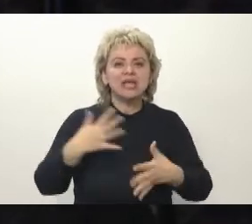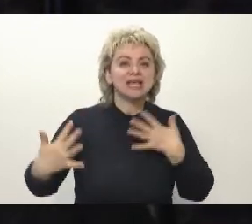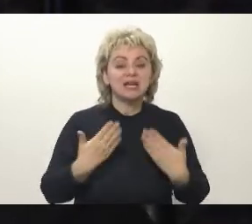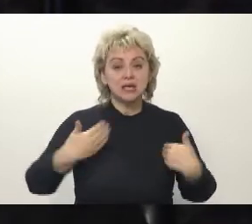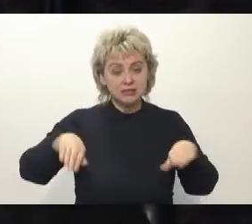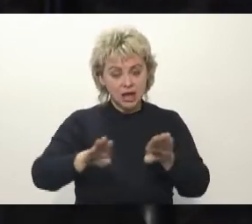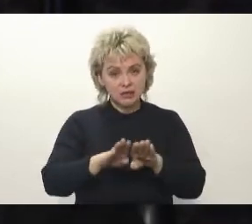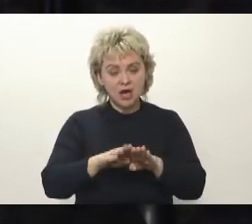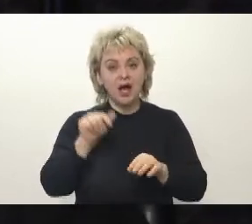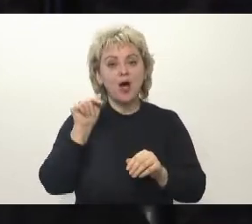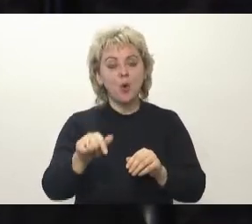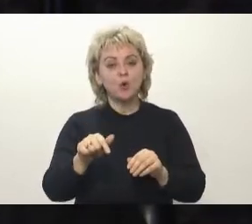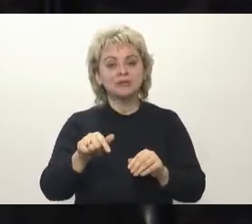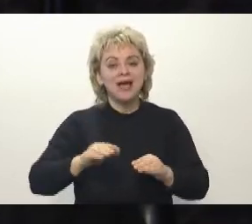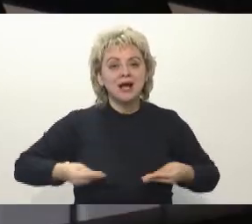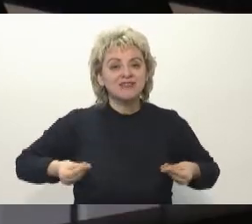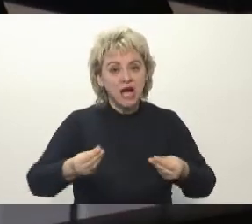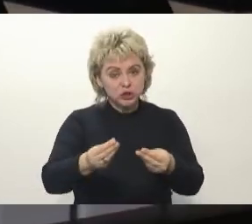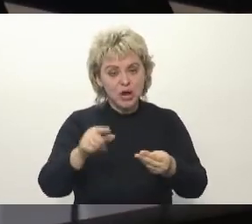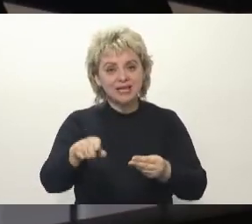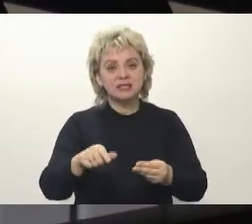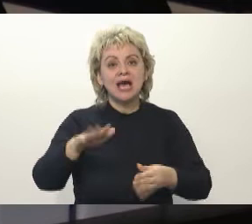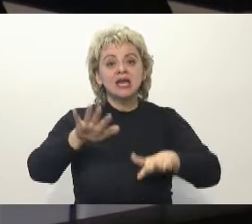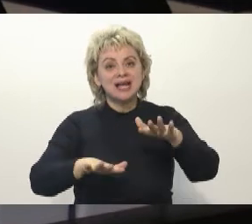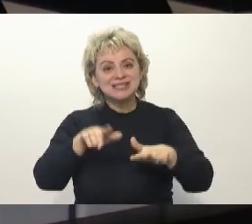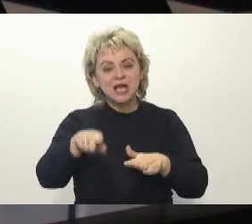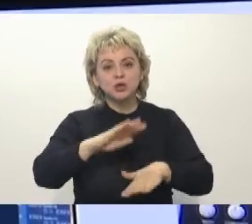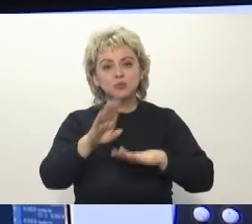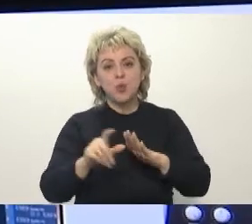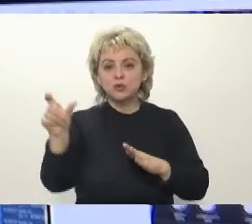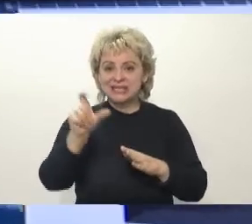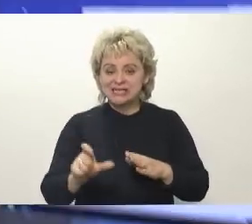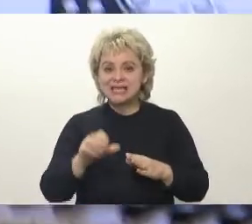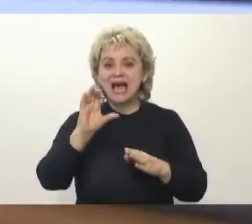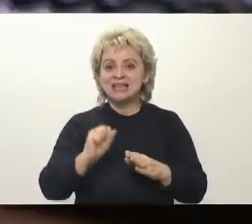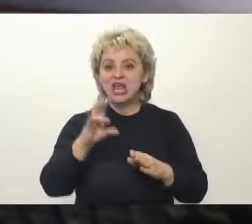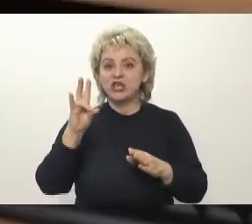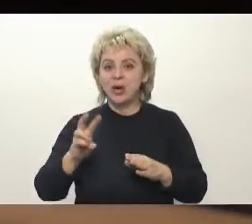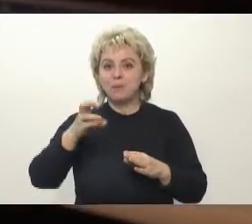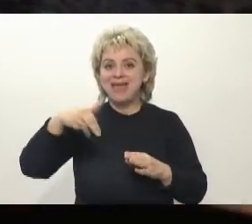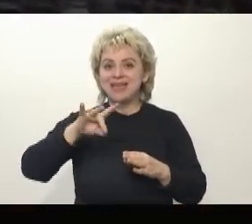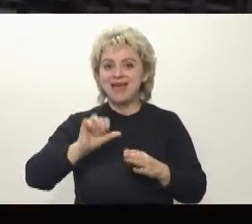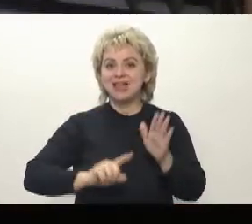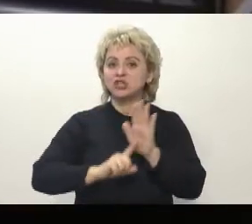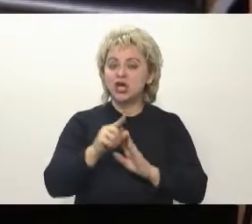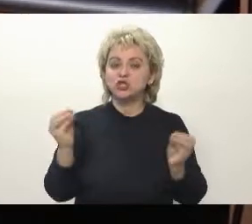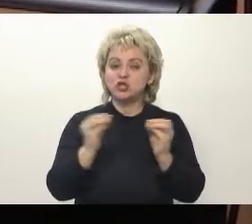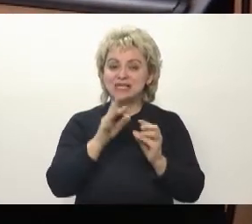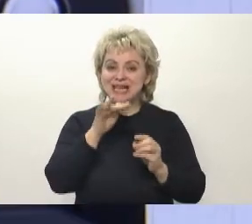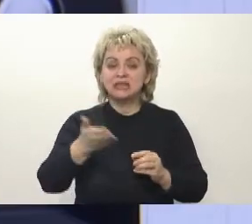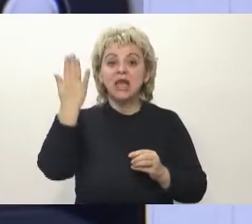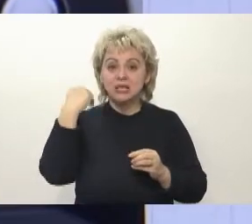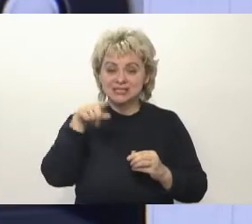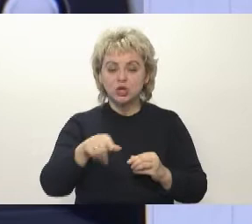такая, ну, именно вот он качает. Раскачиваться под речитативы Андрей и Николай Миняйло начали еще 10 лет